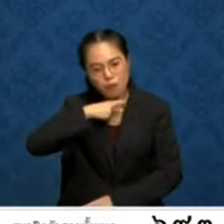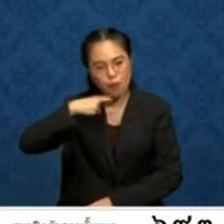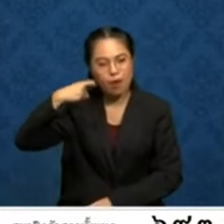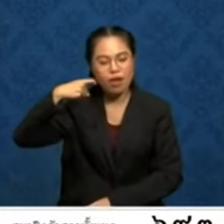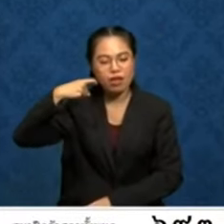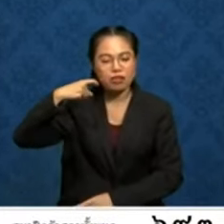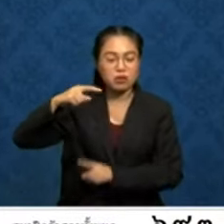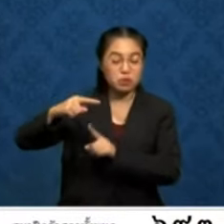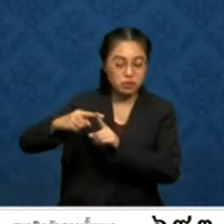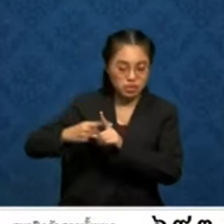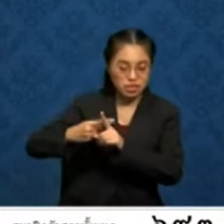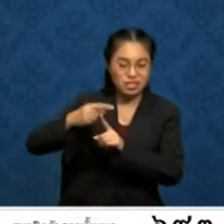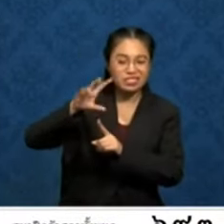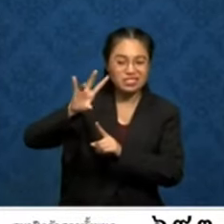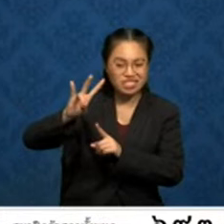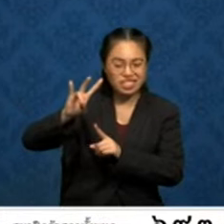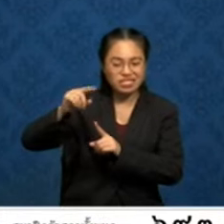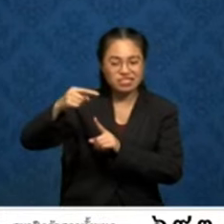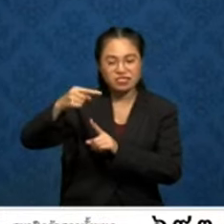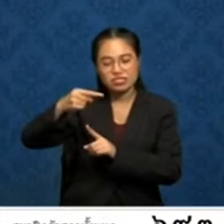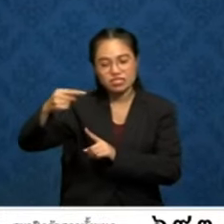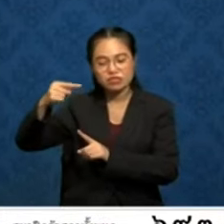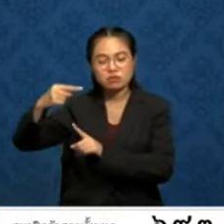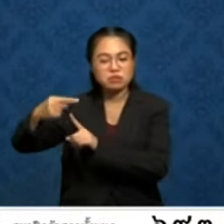งครึ่งปีหลังของปี